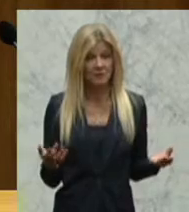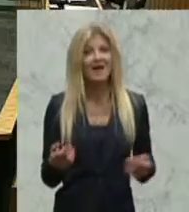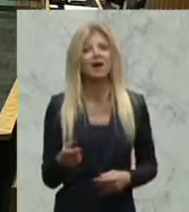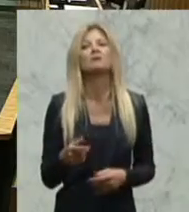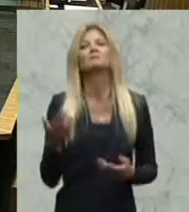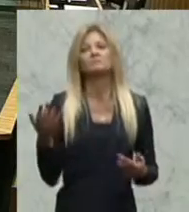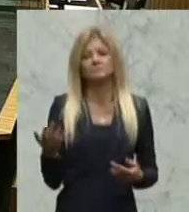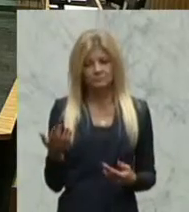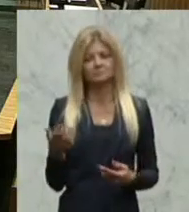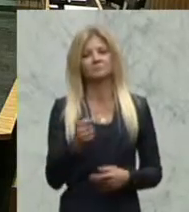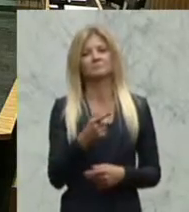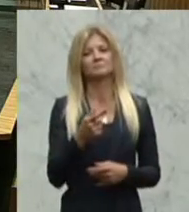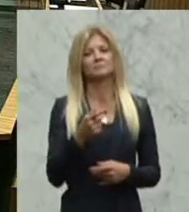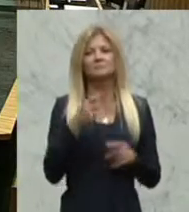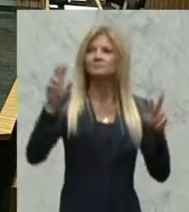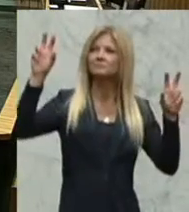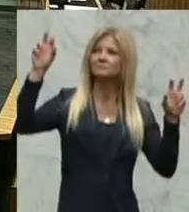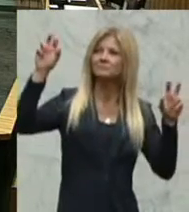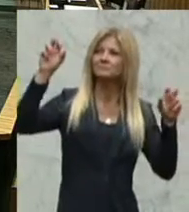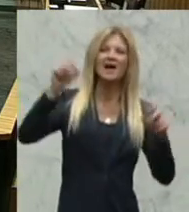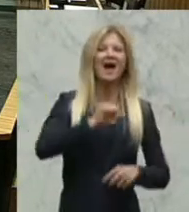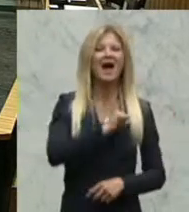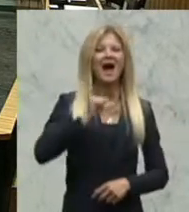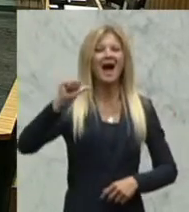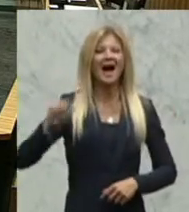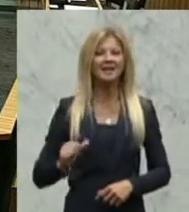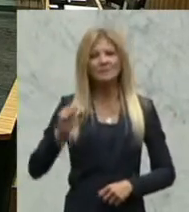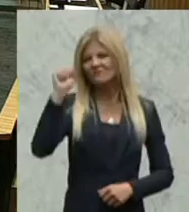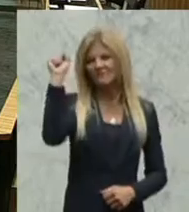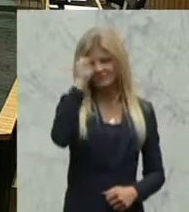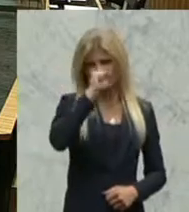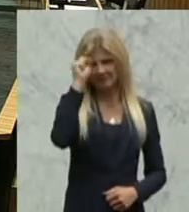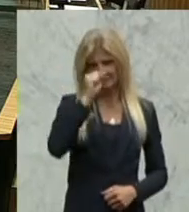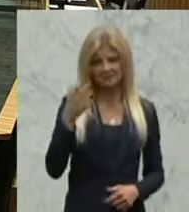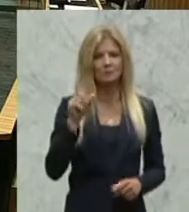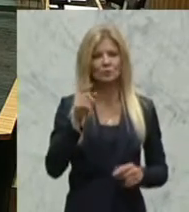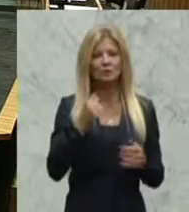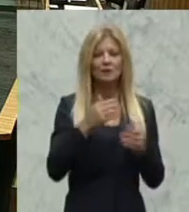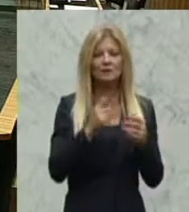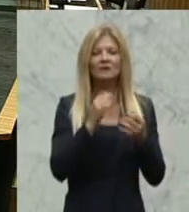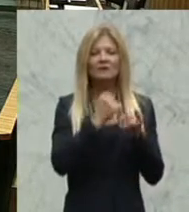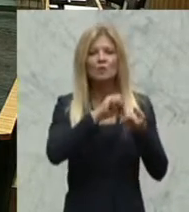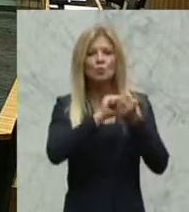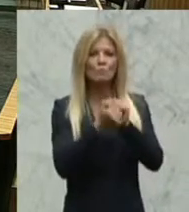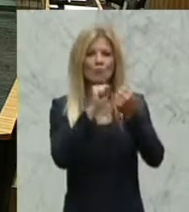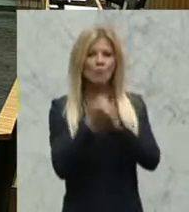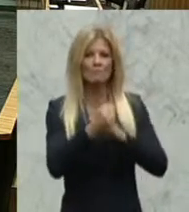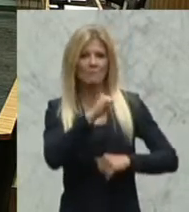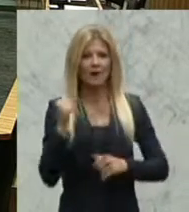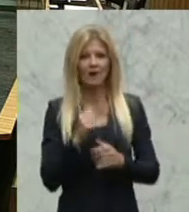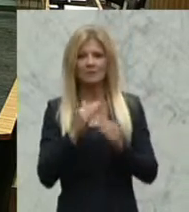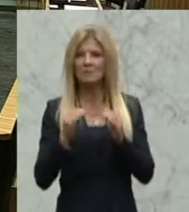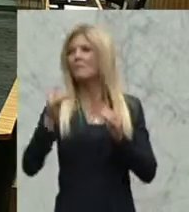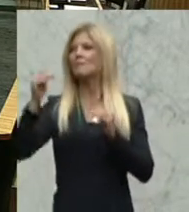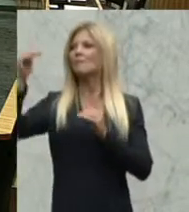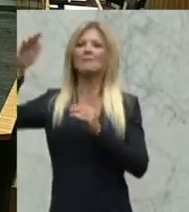Akademisierungswahnsinn erfunden haben. Eine interessante Wortschöpfung, Akademisierungswahn. Und ich sehe auf der anderen